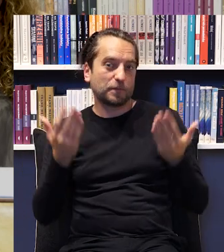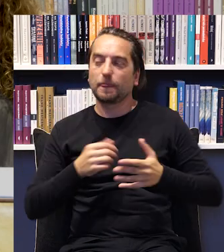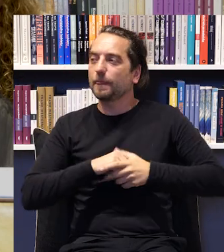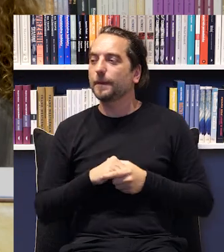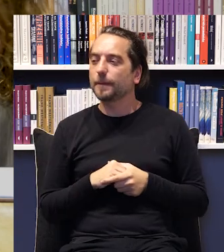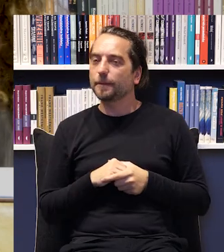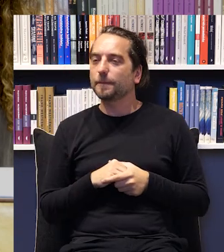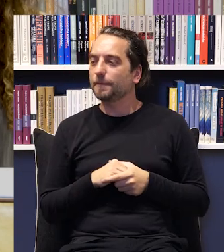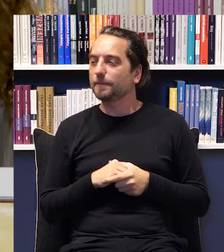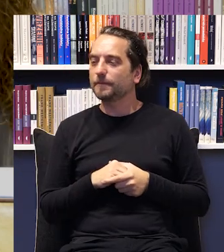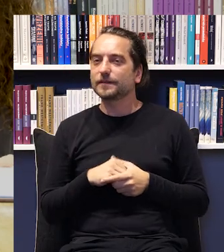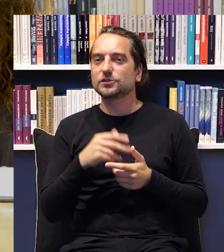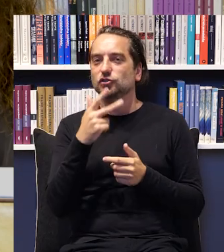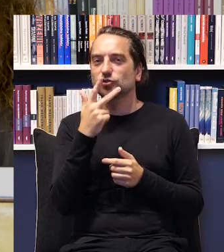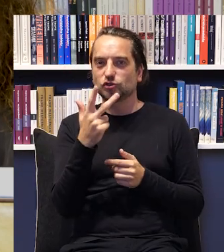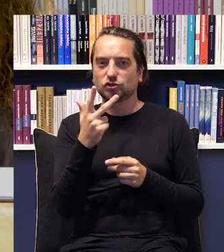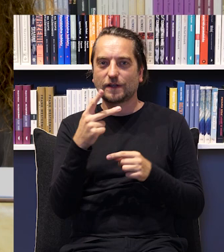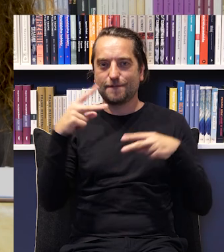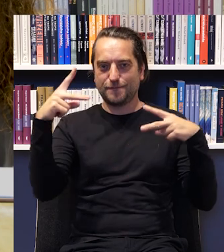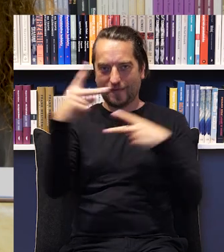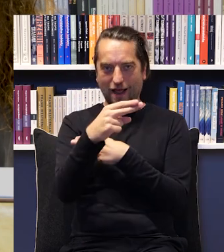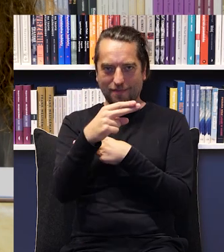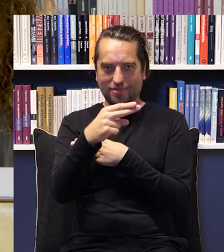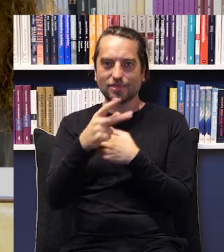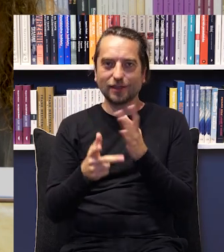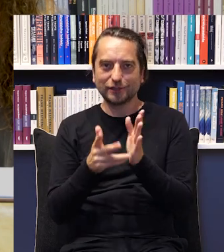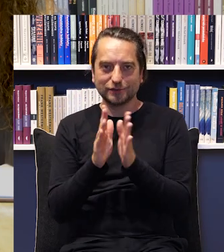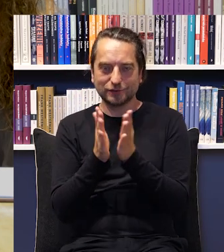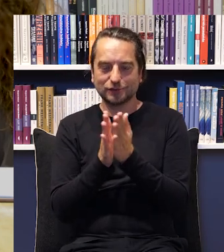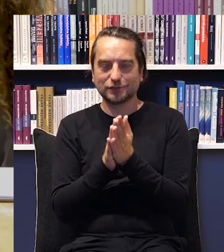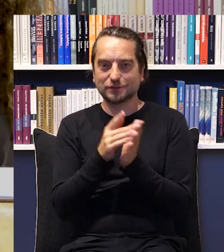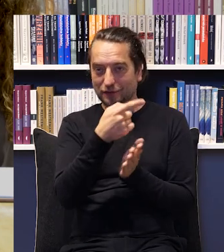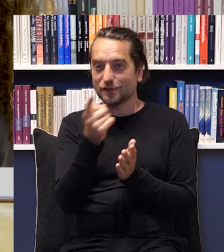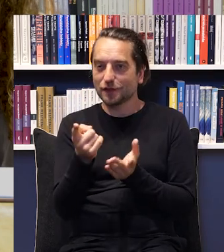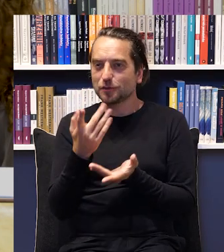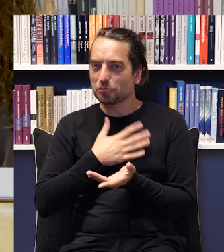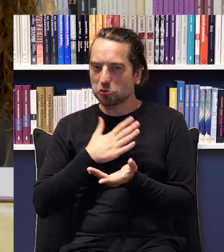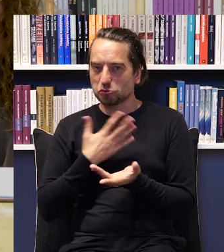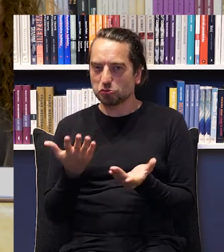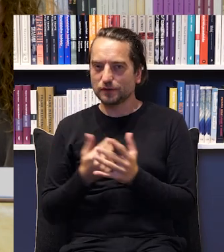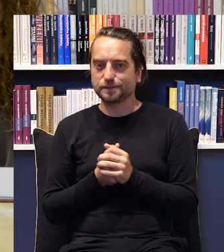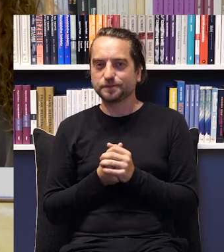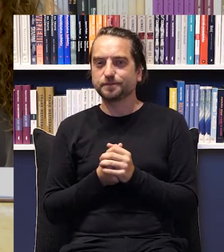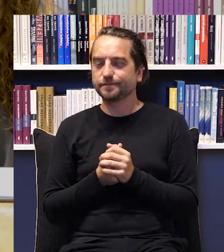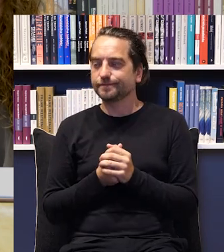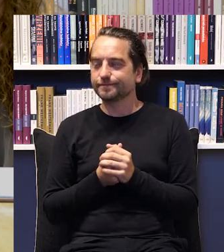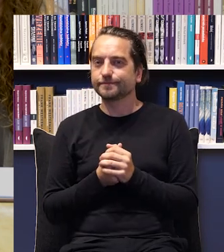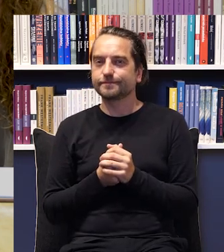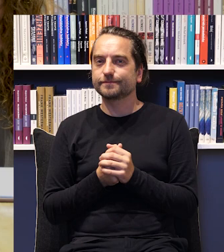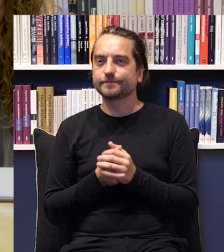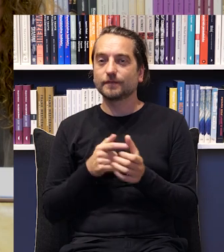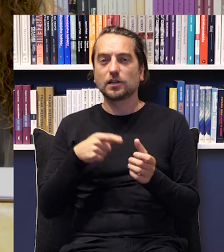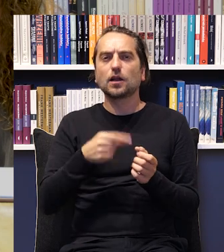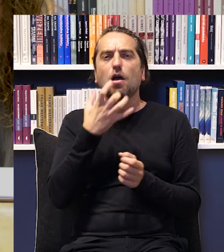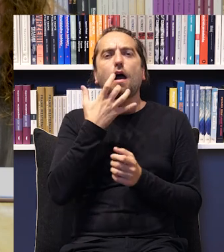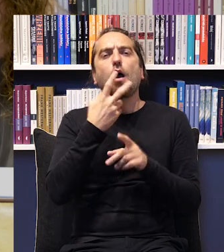Może trzy króciutkie fragmenty, żebyśmy w ogóle weszli na nowo w twoją książkę. Tylko w